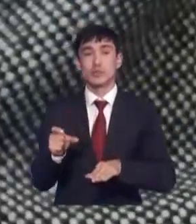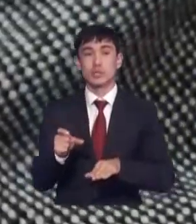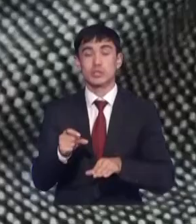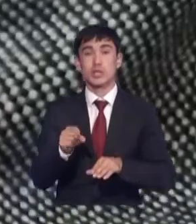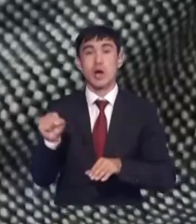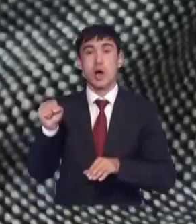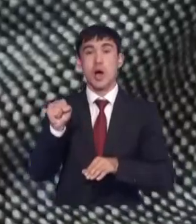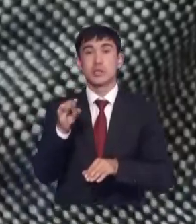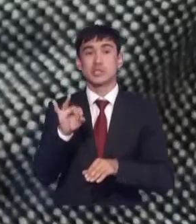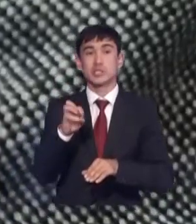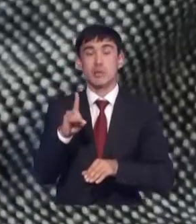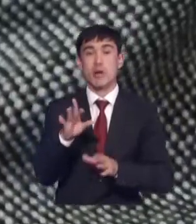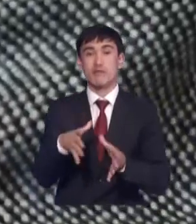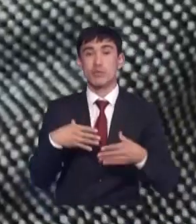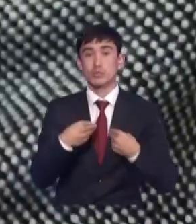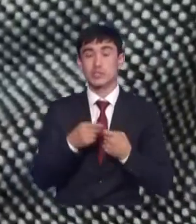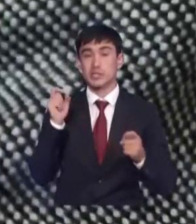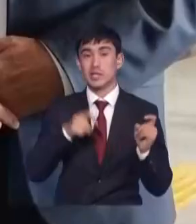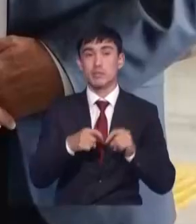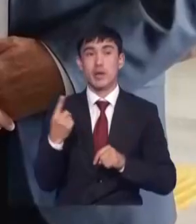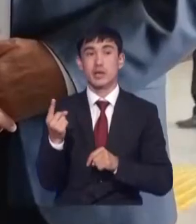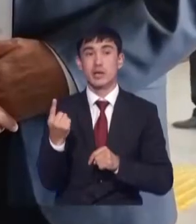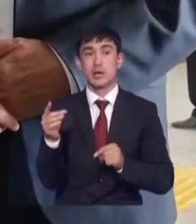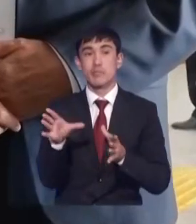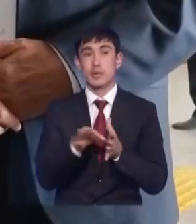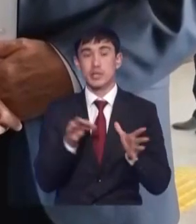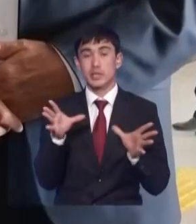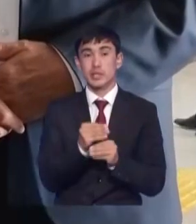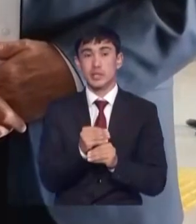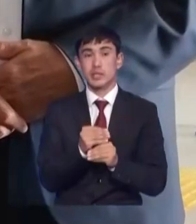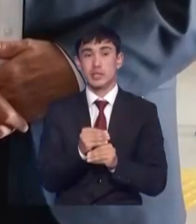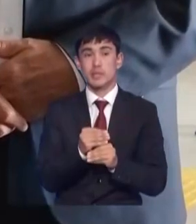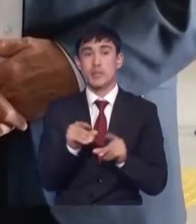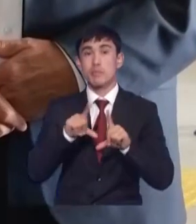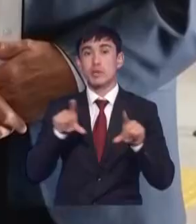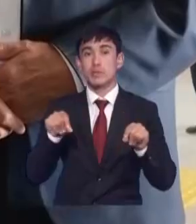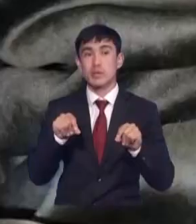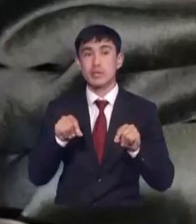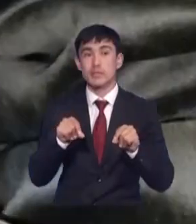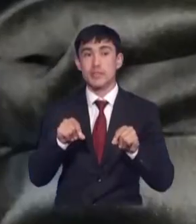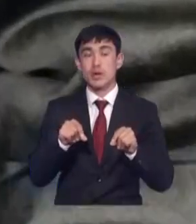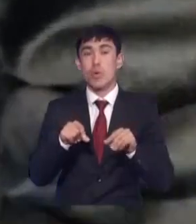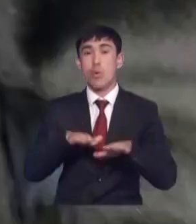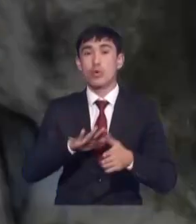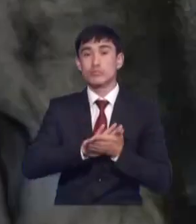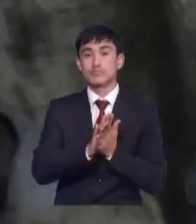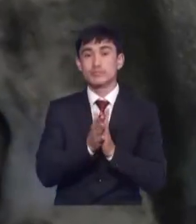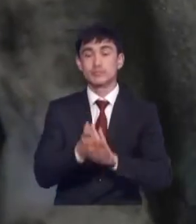Азия Жақыбаеваның әулеті келді. Бәрі бір мезетте дауыс беруге келгенде мекемеде ине шаншар орын